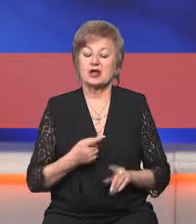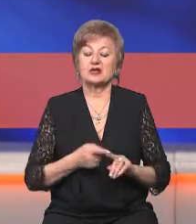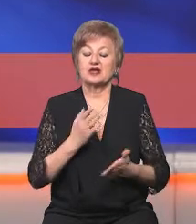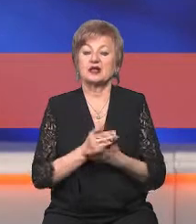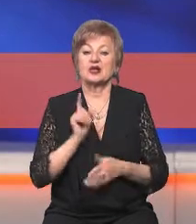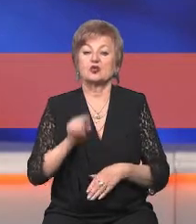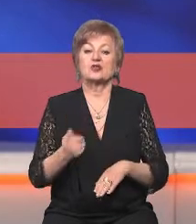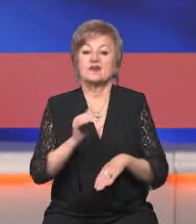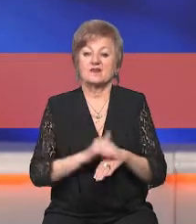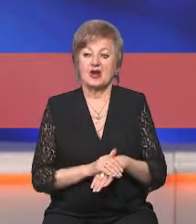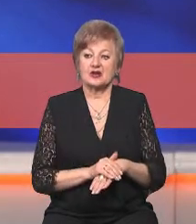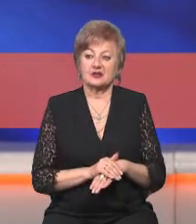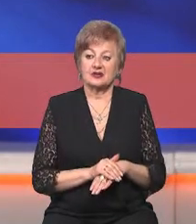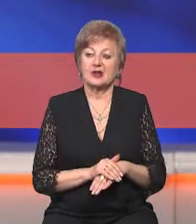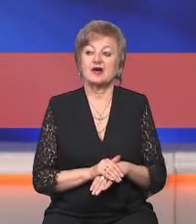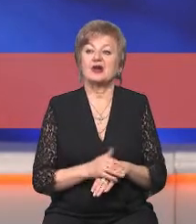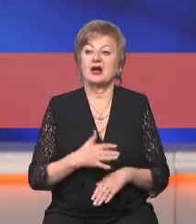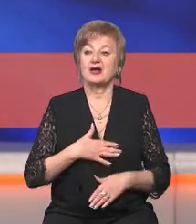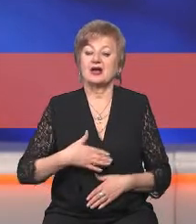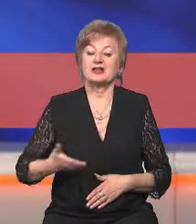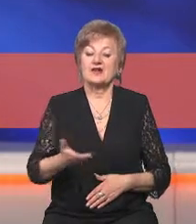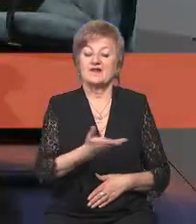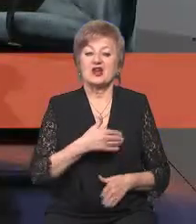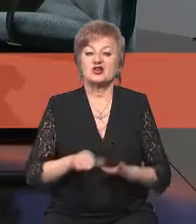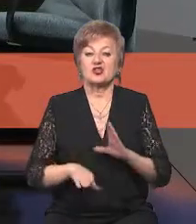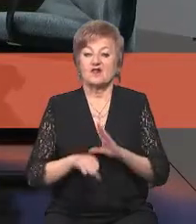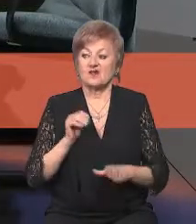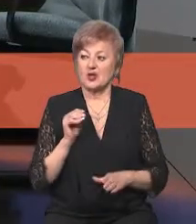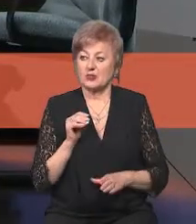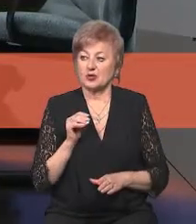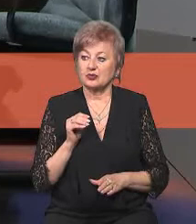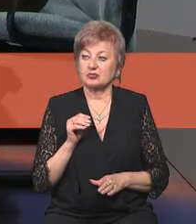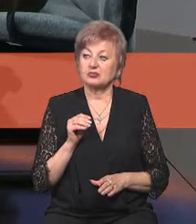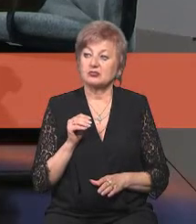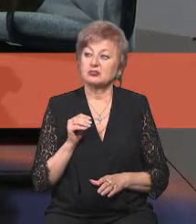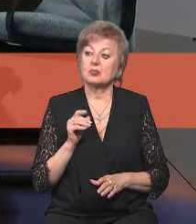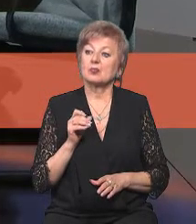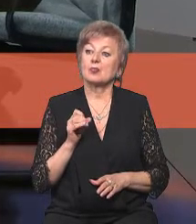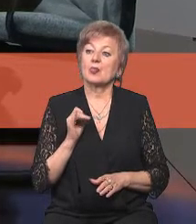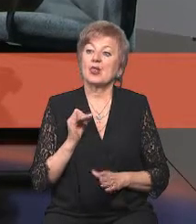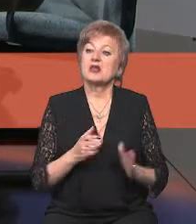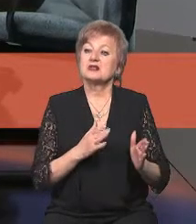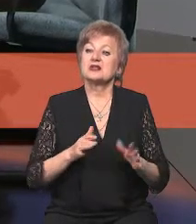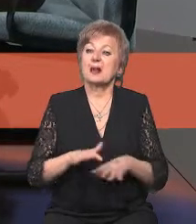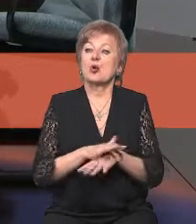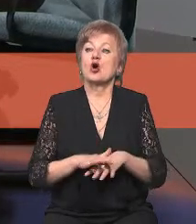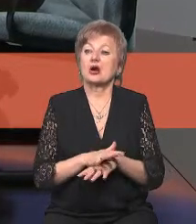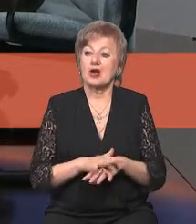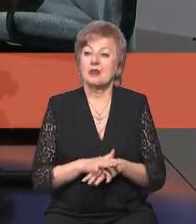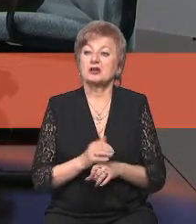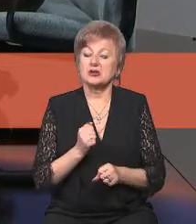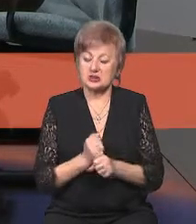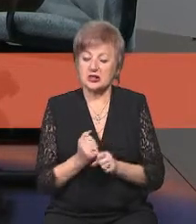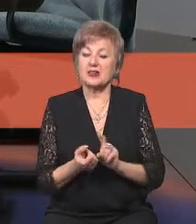фактор «Дельта». Це наш з вами вибір. А в об'єднаних територіальних громадах вдалося зробити